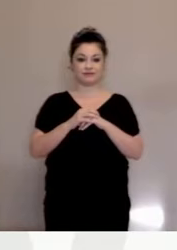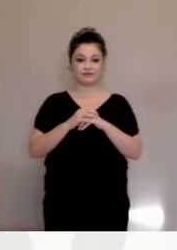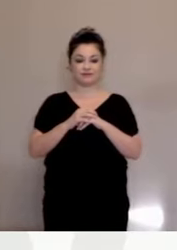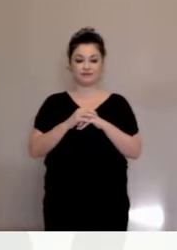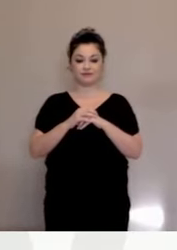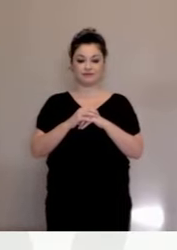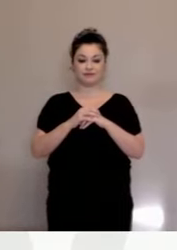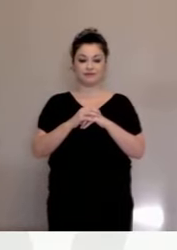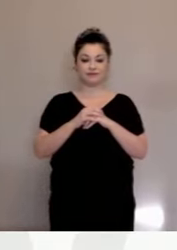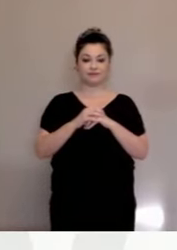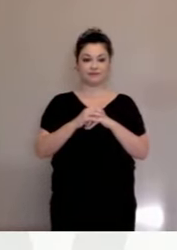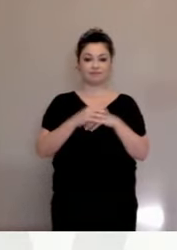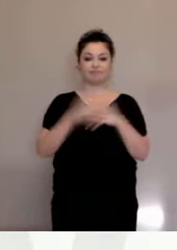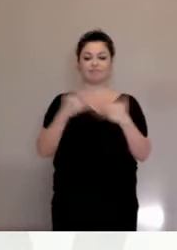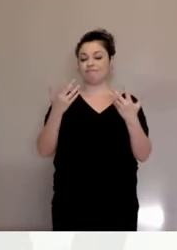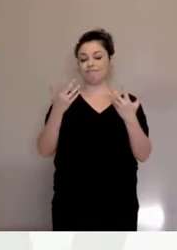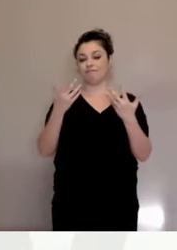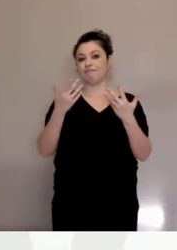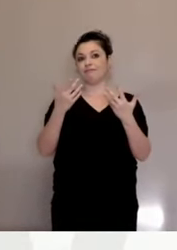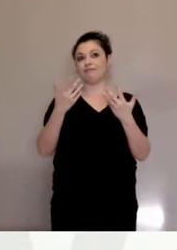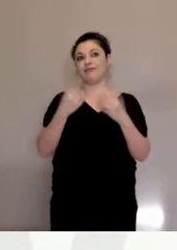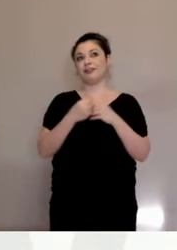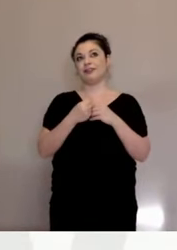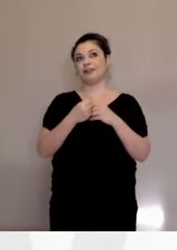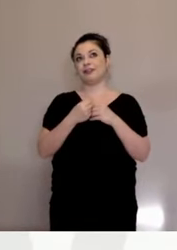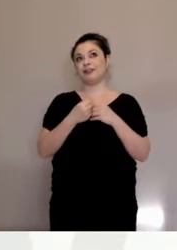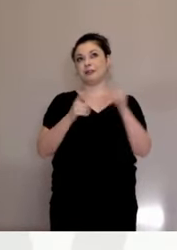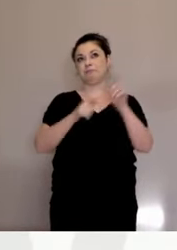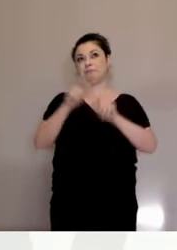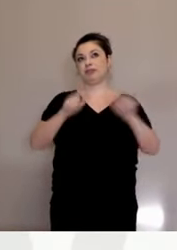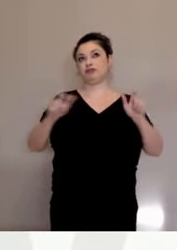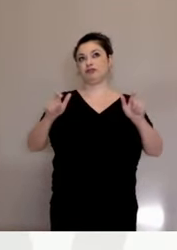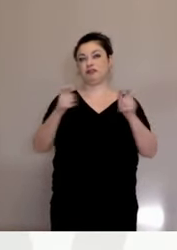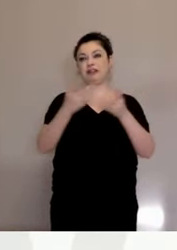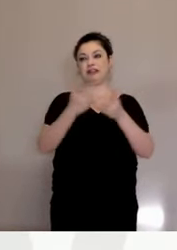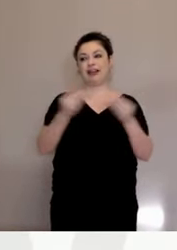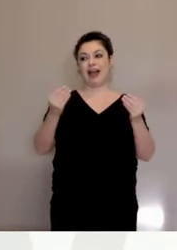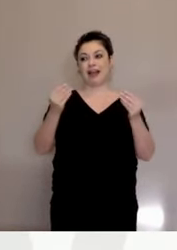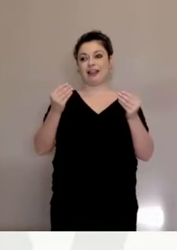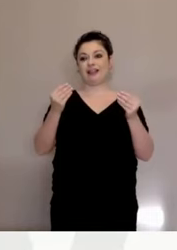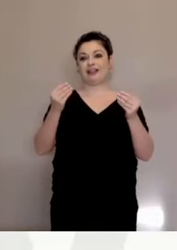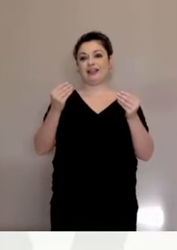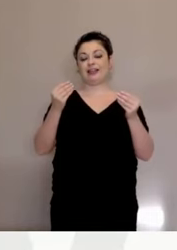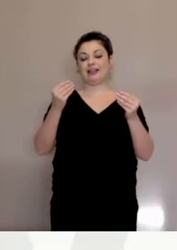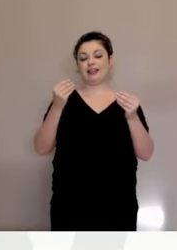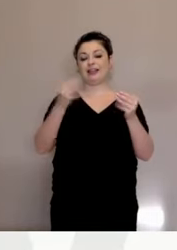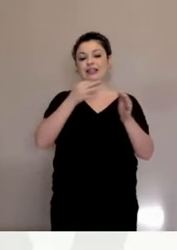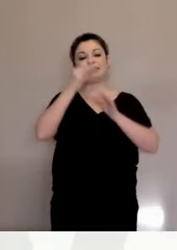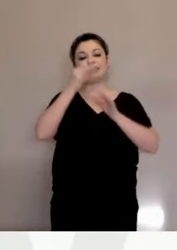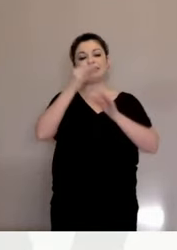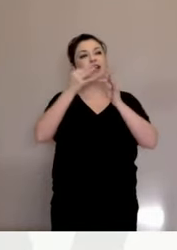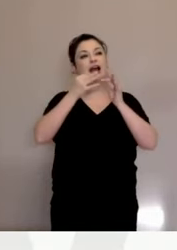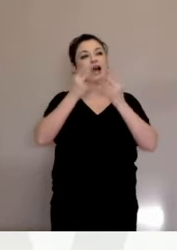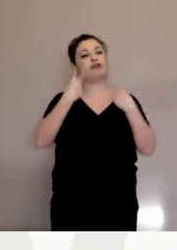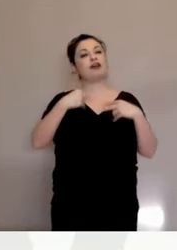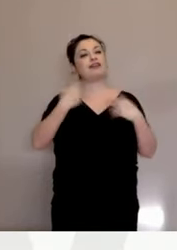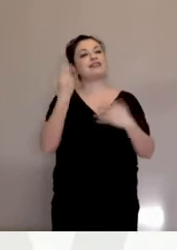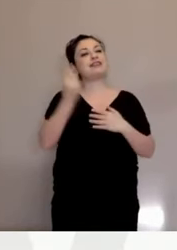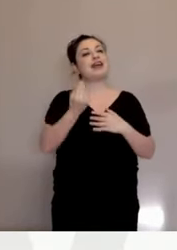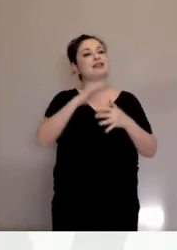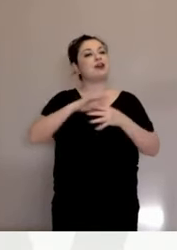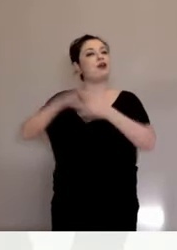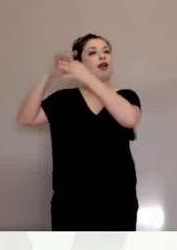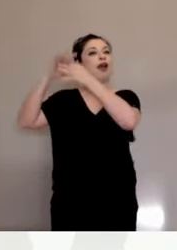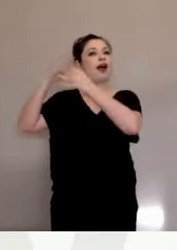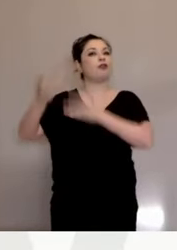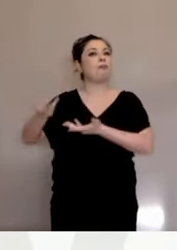per molte persone il senso ha da fare con un paradiso, ma questo non fa